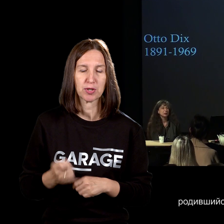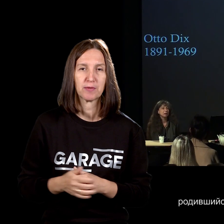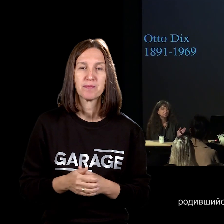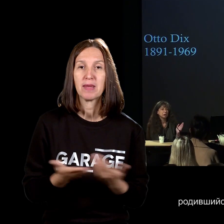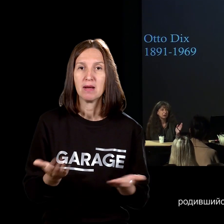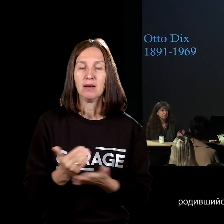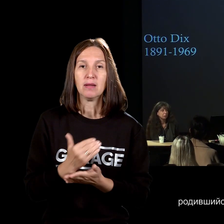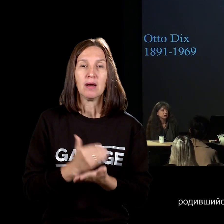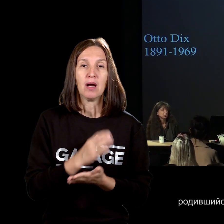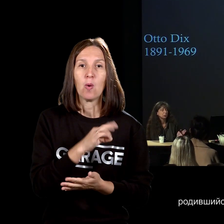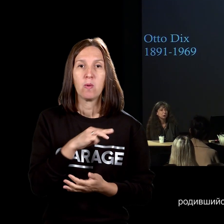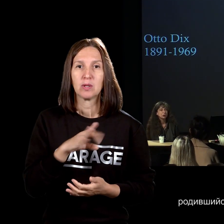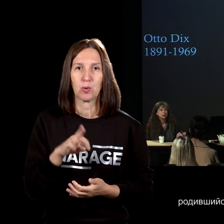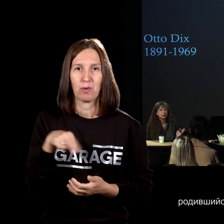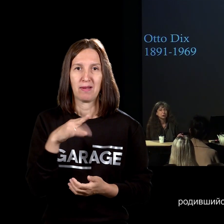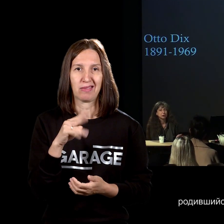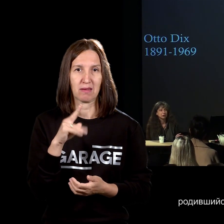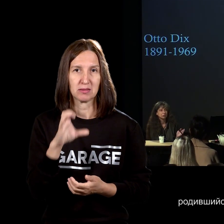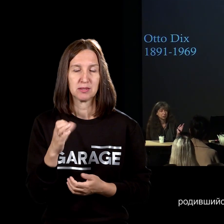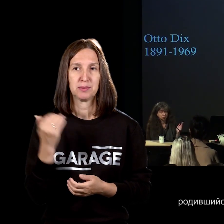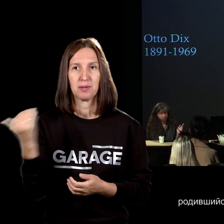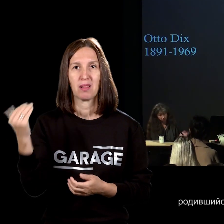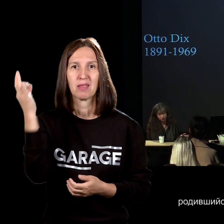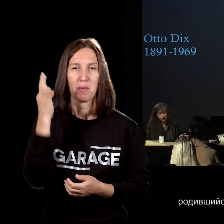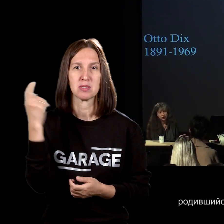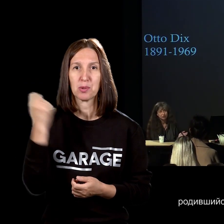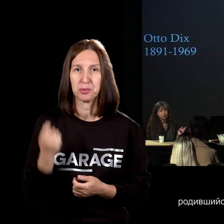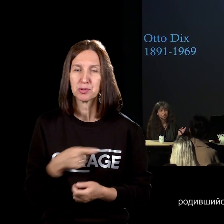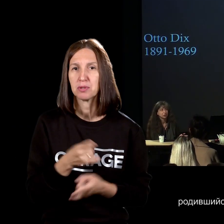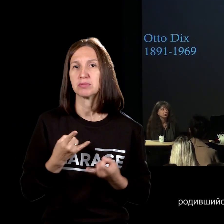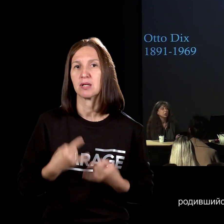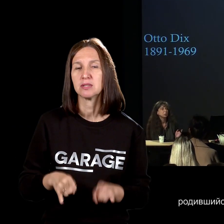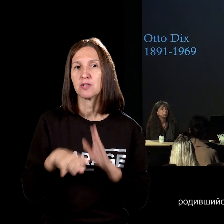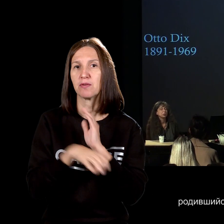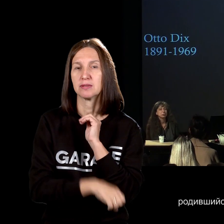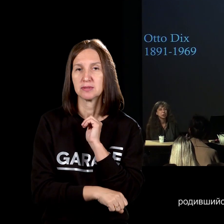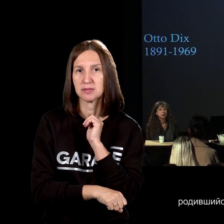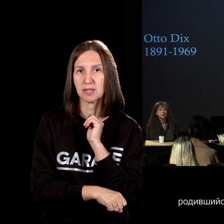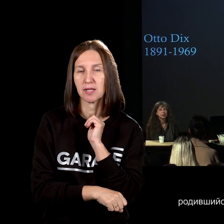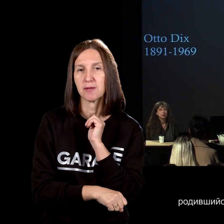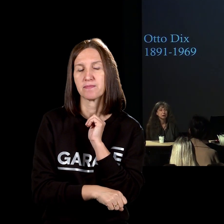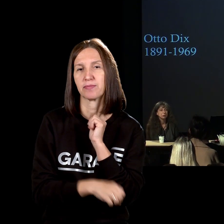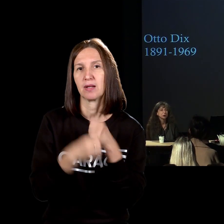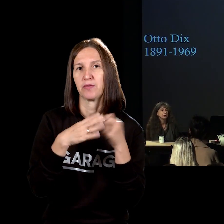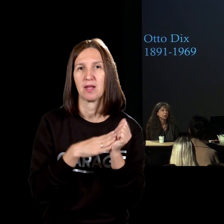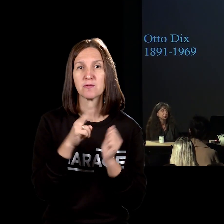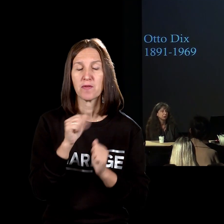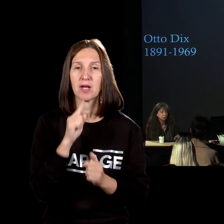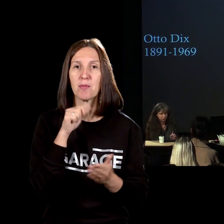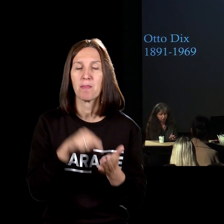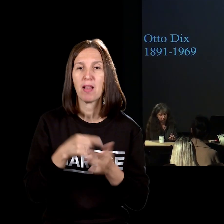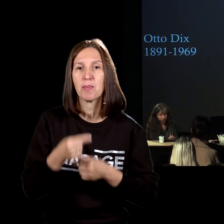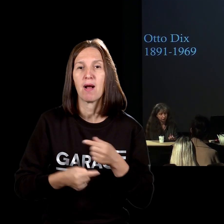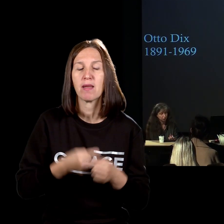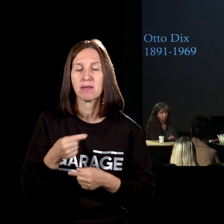Отто Дикс, немецкий художник, родившийся в конце 20 века и попавший в поколение, отмеченное прежде